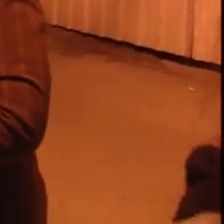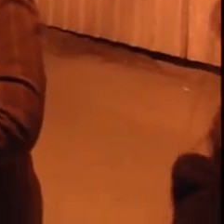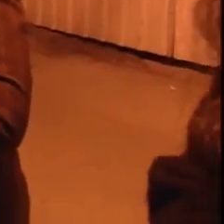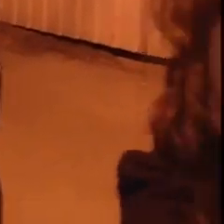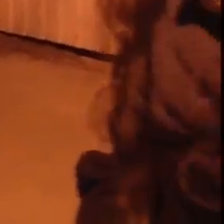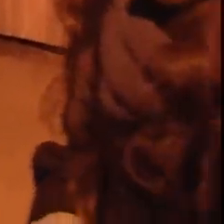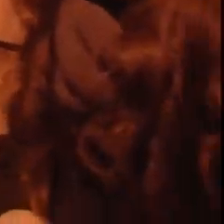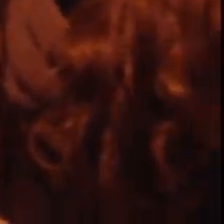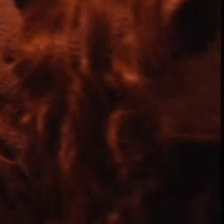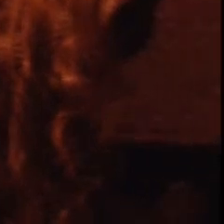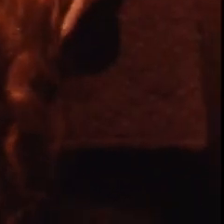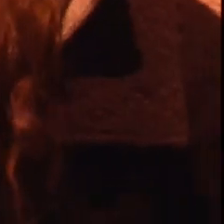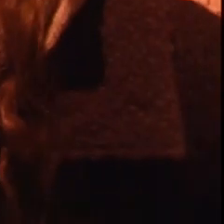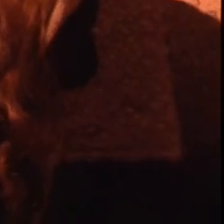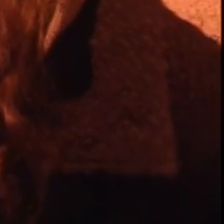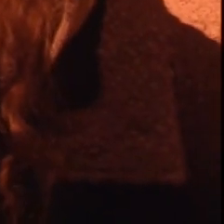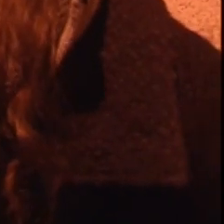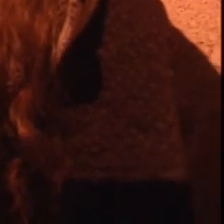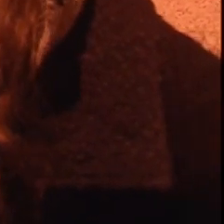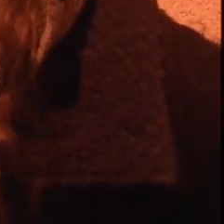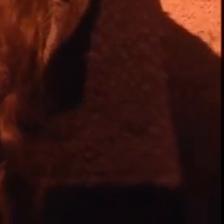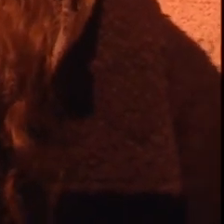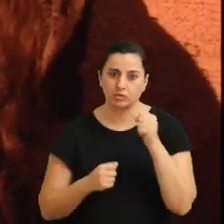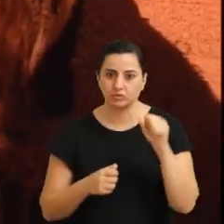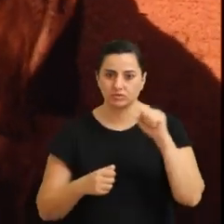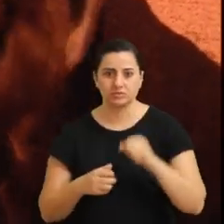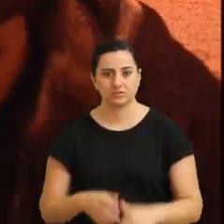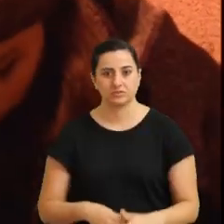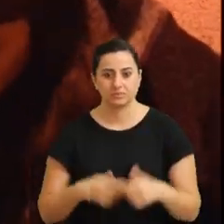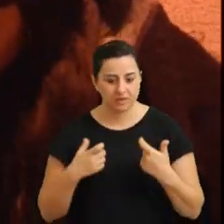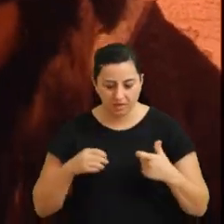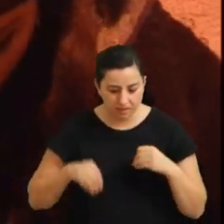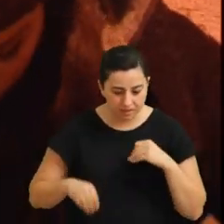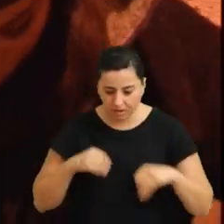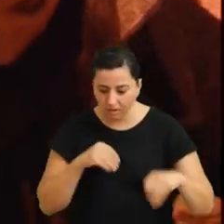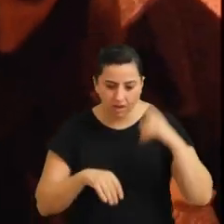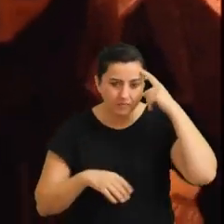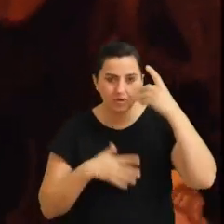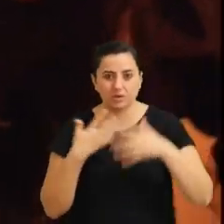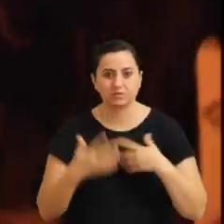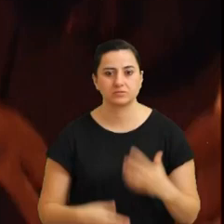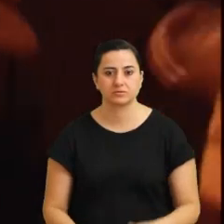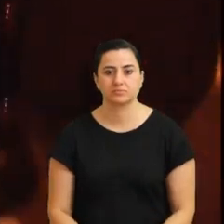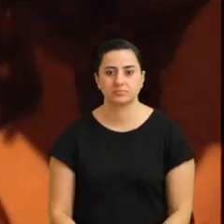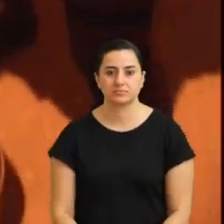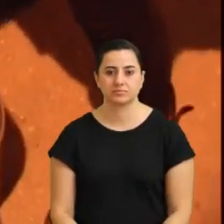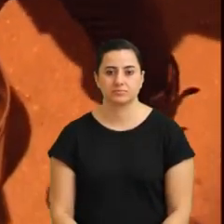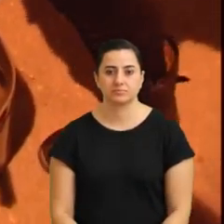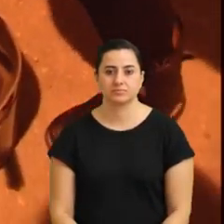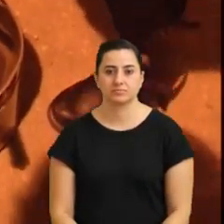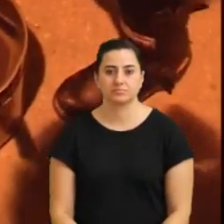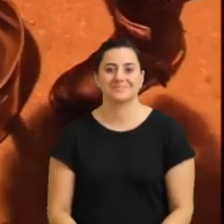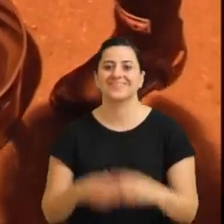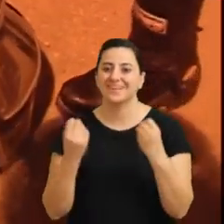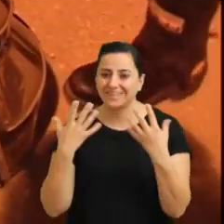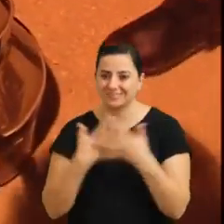Ay eldivenim bak. Elim ayağım karıştı. Zor iş bu ya. Zor iş tabii. İşte onu nereye ver koydum? Onu nereye koydum ben bilemedim şimdi. Dur bu çöp.